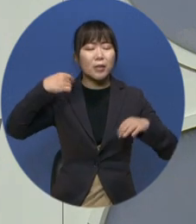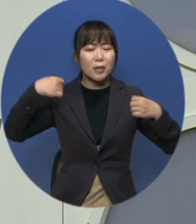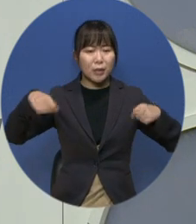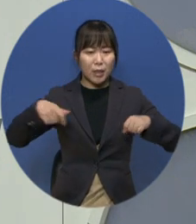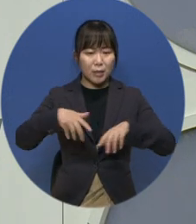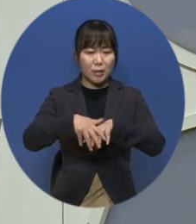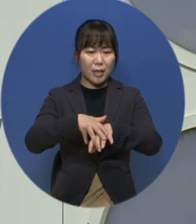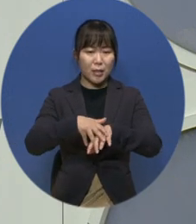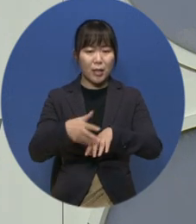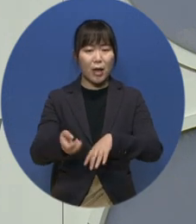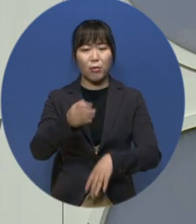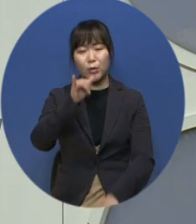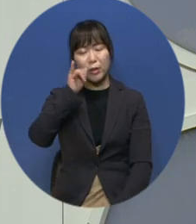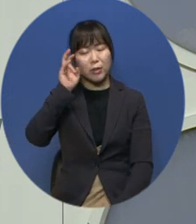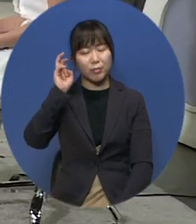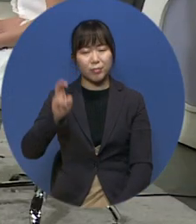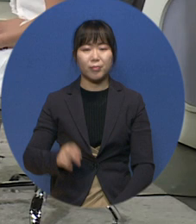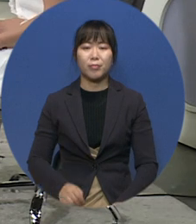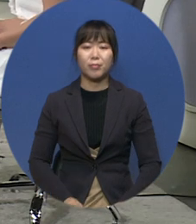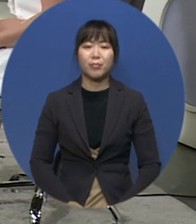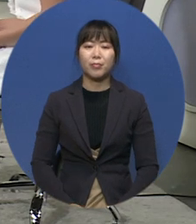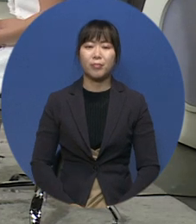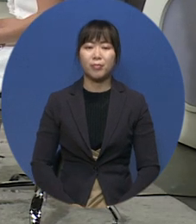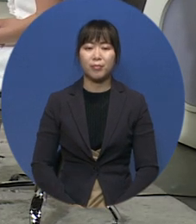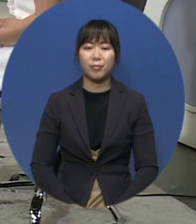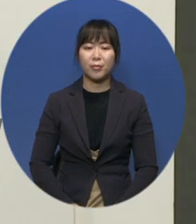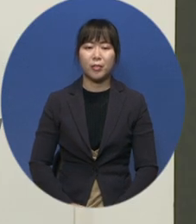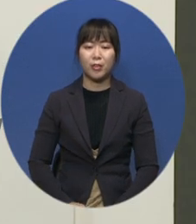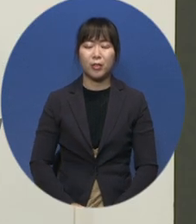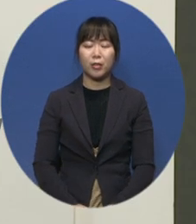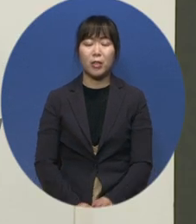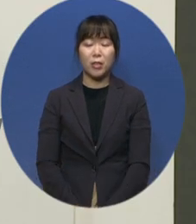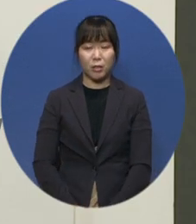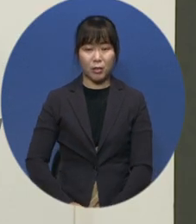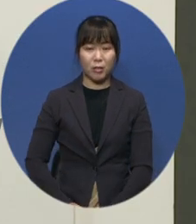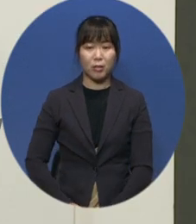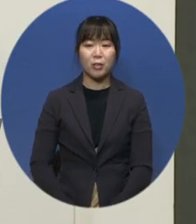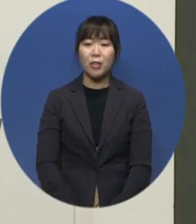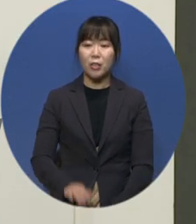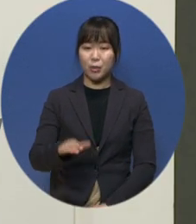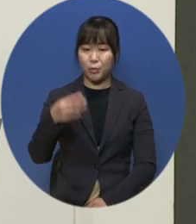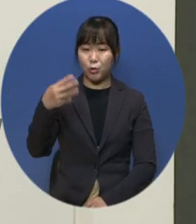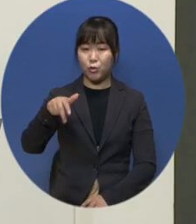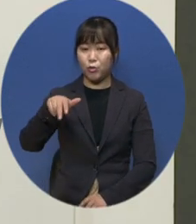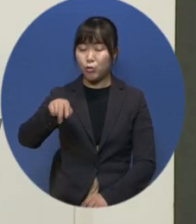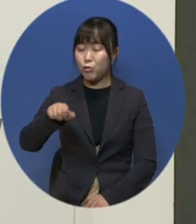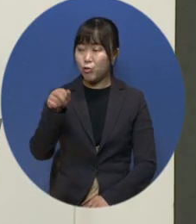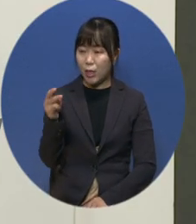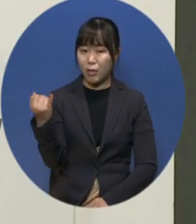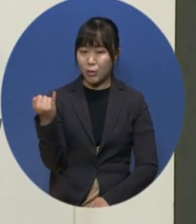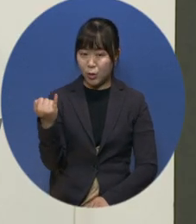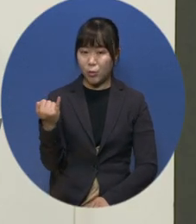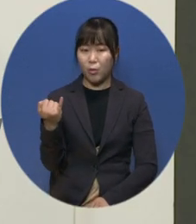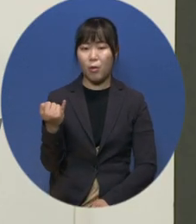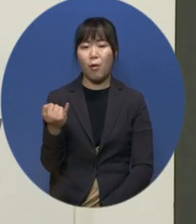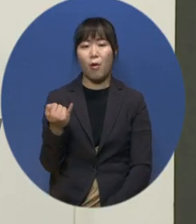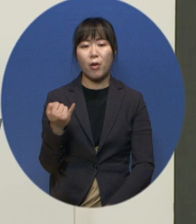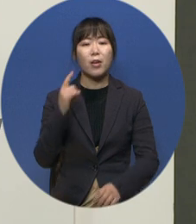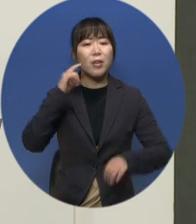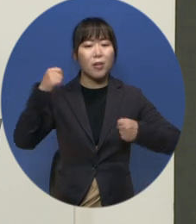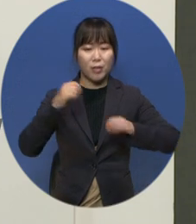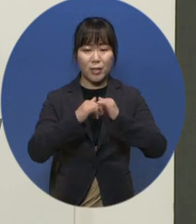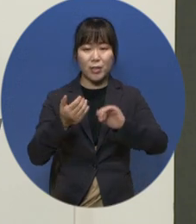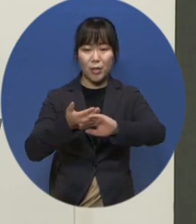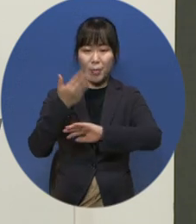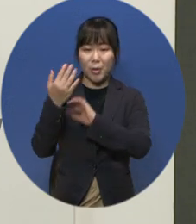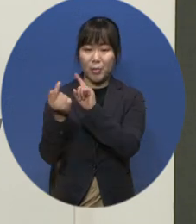극단의 체제를 가지고 있지 않나 이렇게 생각을 합니다. 유지혜 씨도 연기자니까 네. 너무 부러워요. 선배를